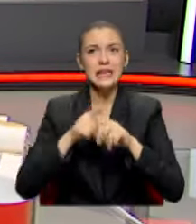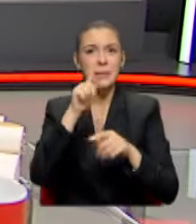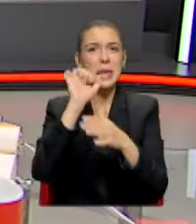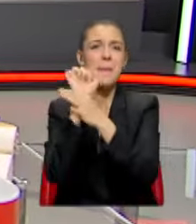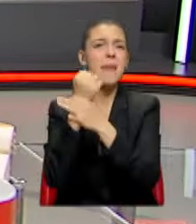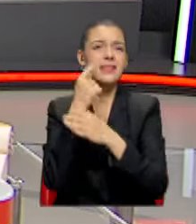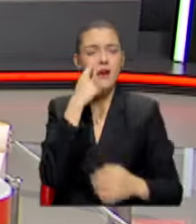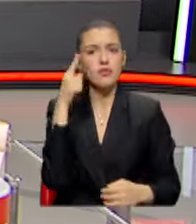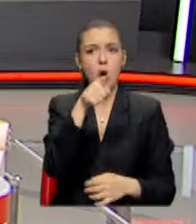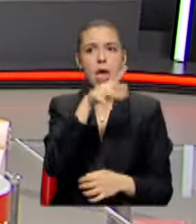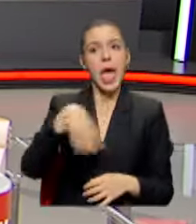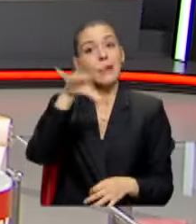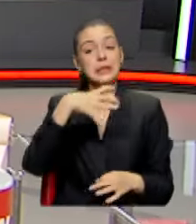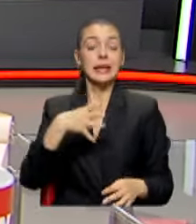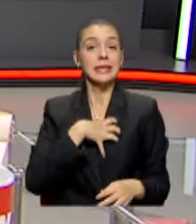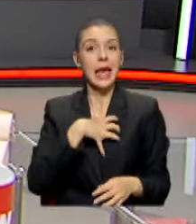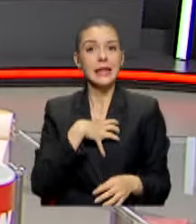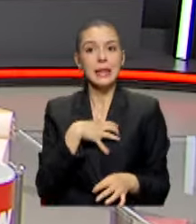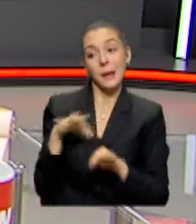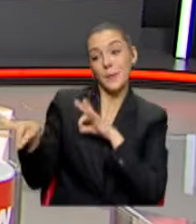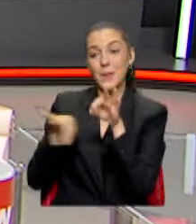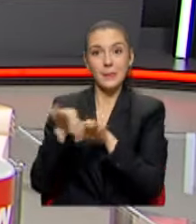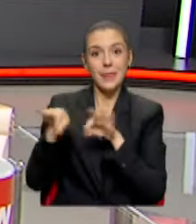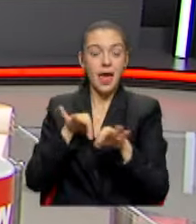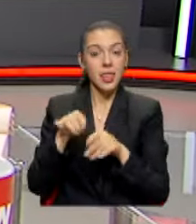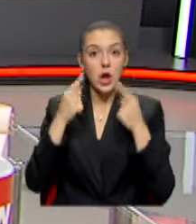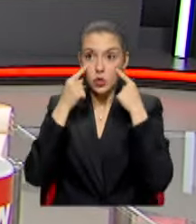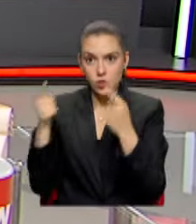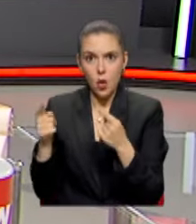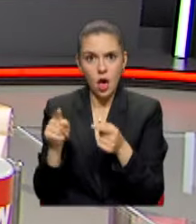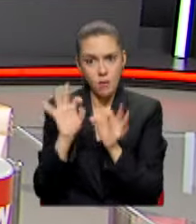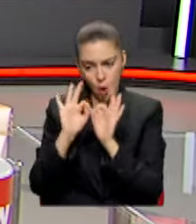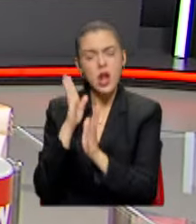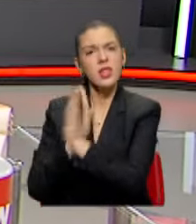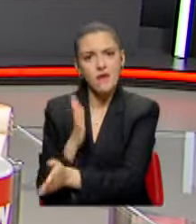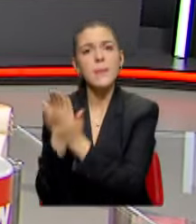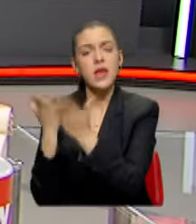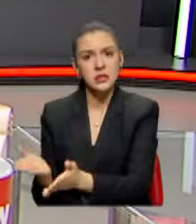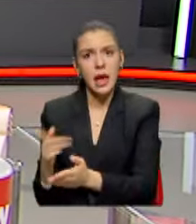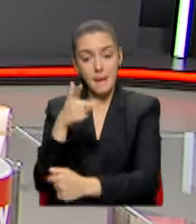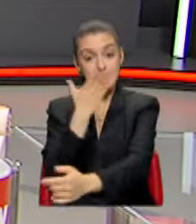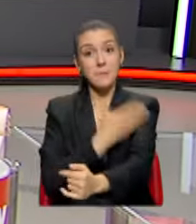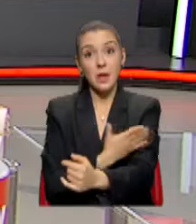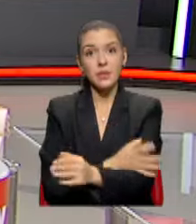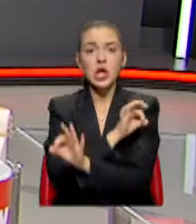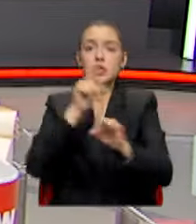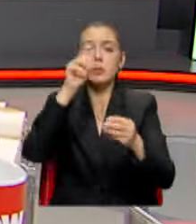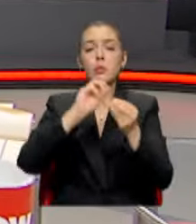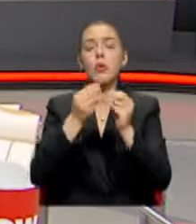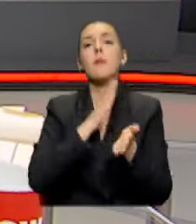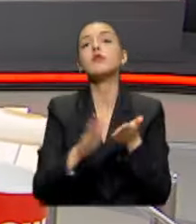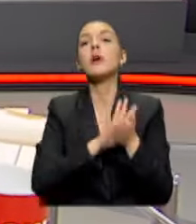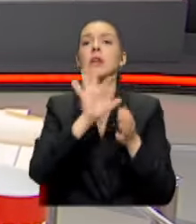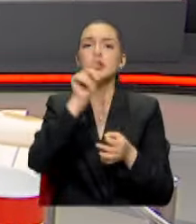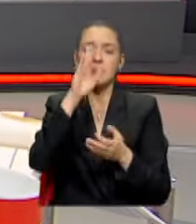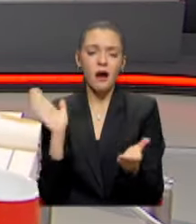edinmişler kendi aralarındaki entrikalar ibaret olursa memlekette hiçbir sorun da çözülmez hiçbir adımda